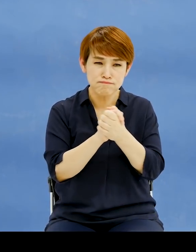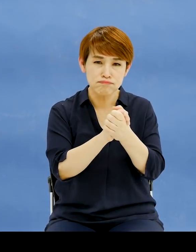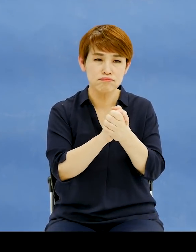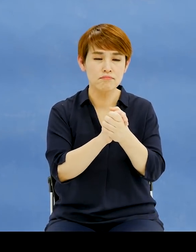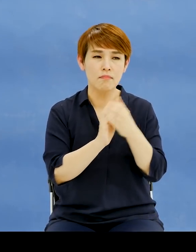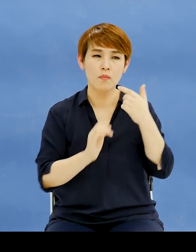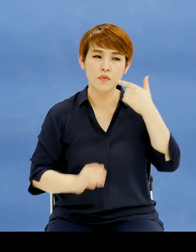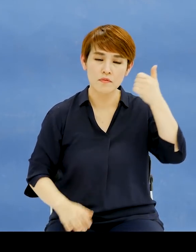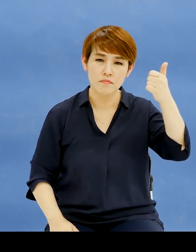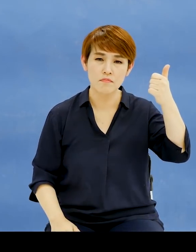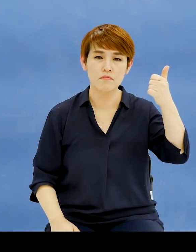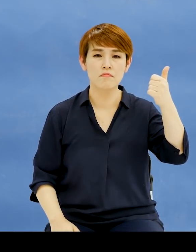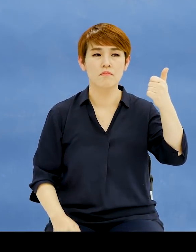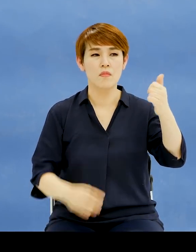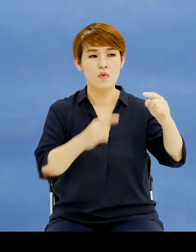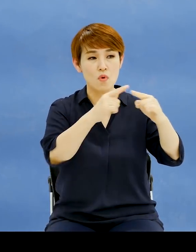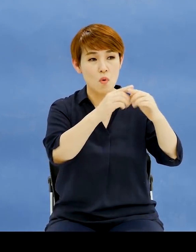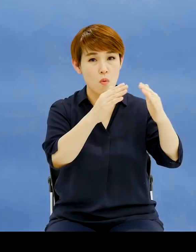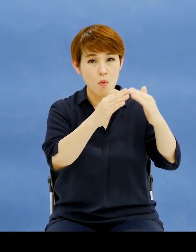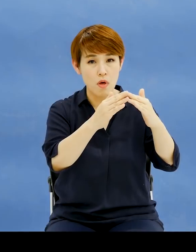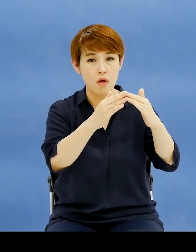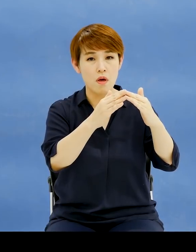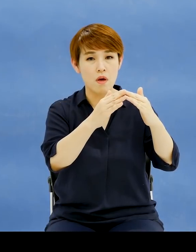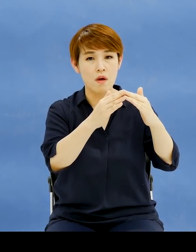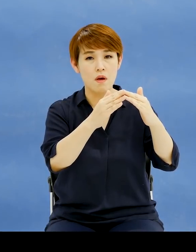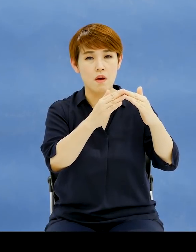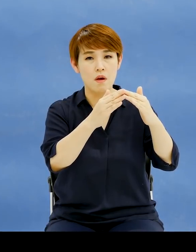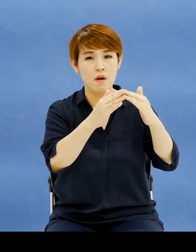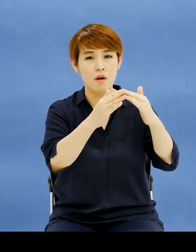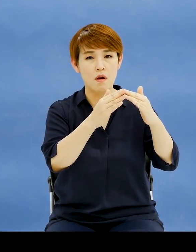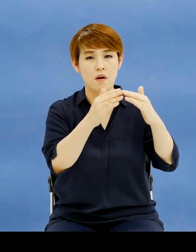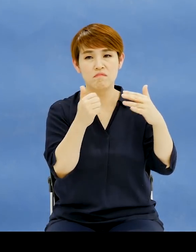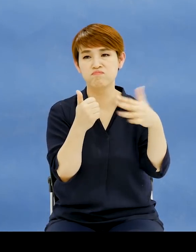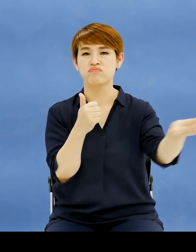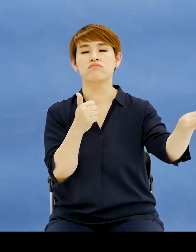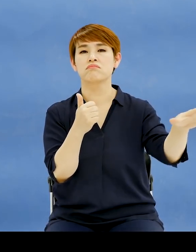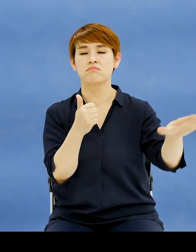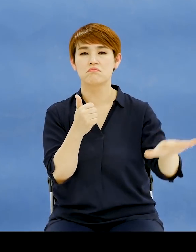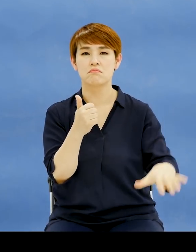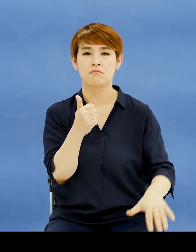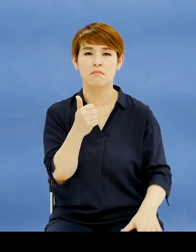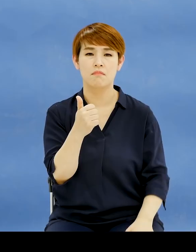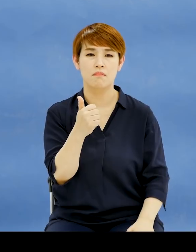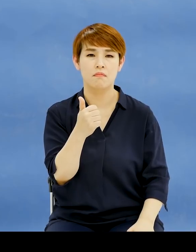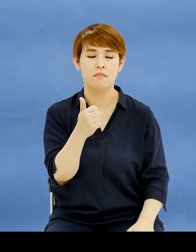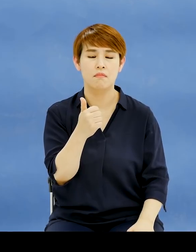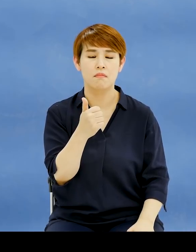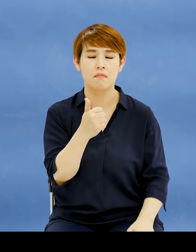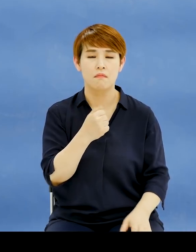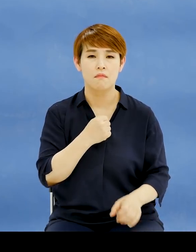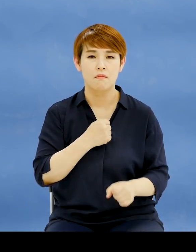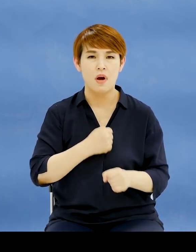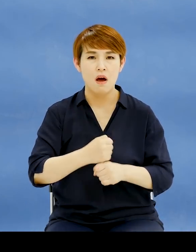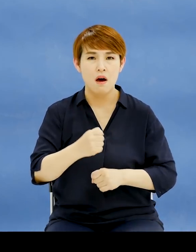그동안 가까웠던 그런 목사님들, 교회들이 이렇게 좀 차갑게 대하시고 이렇게